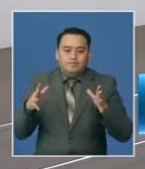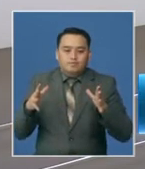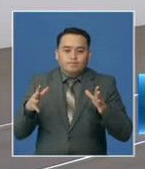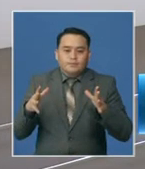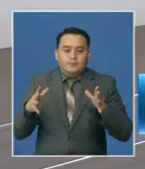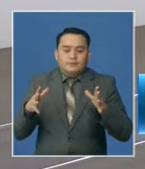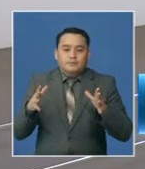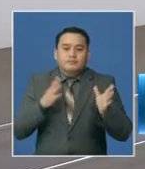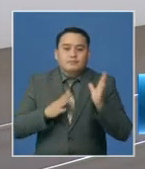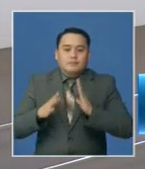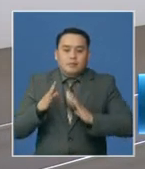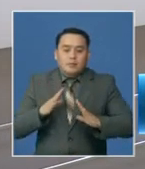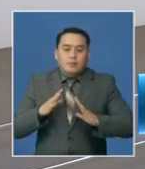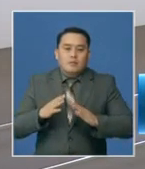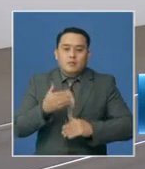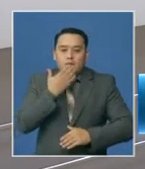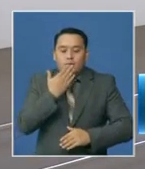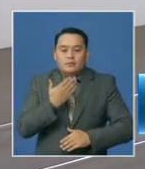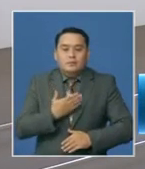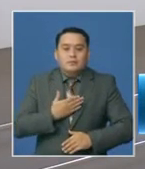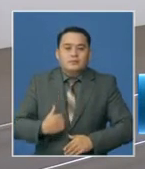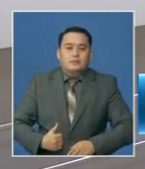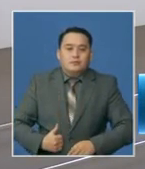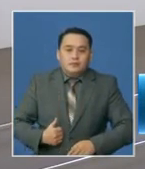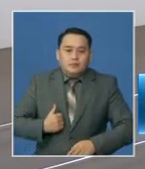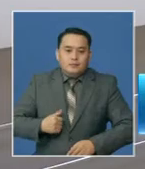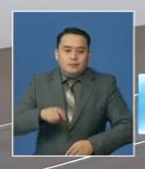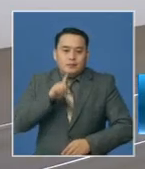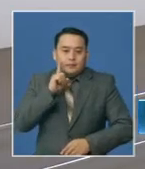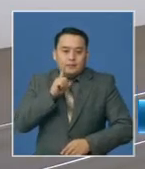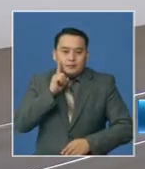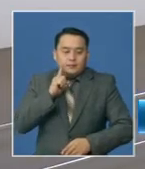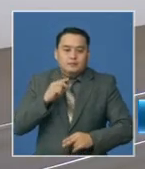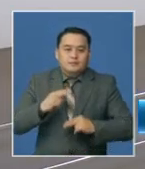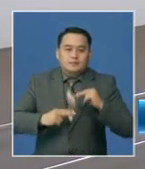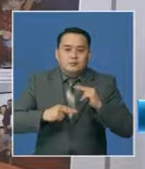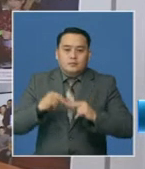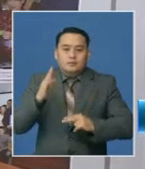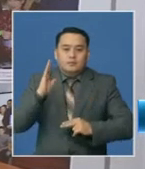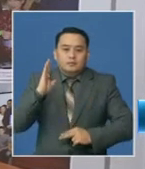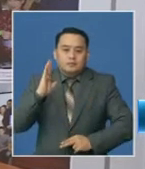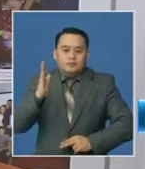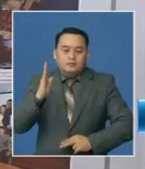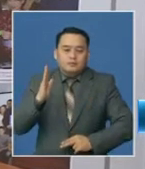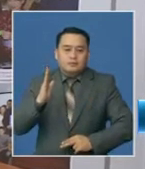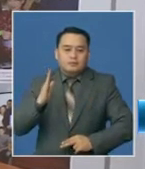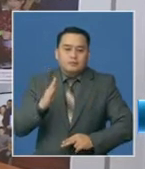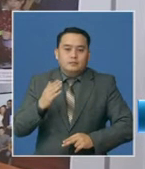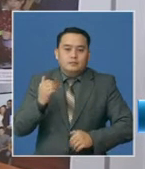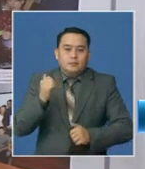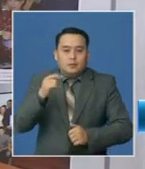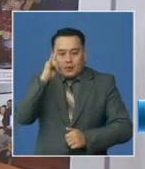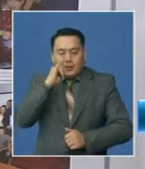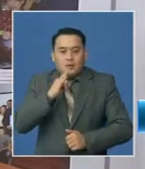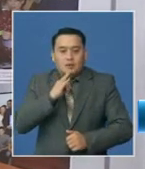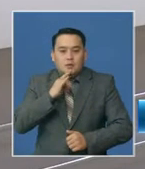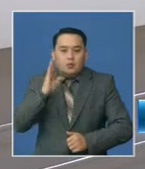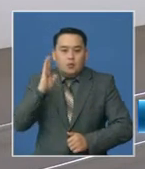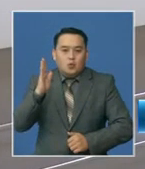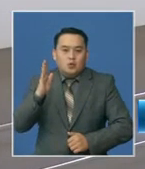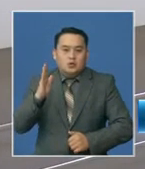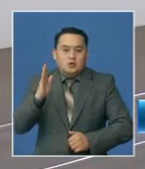Прозвучали патриотические песни в исполнении активистов и творческих коллективов университета. Несомненно, вот сегодняшнее